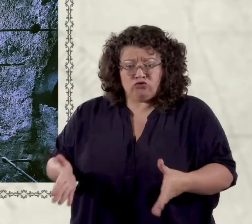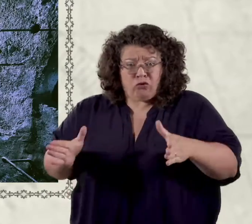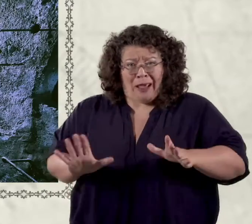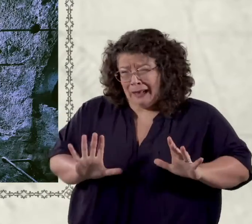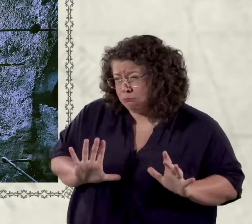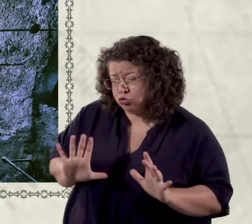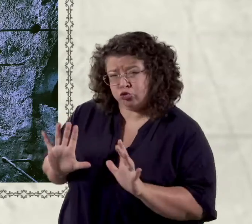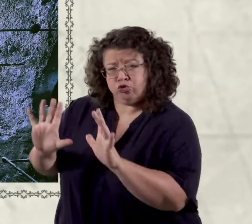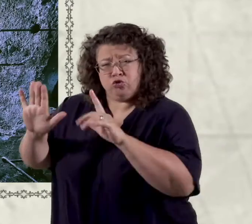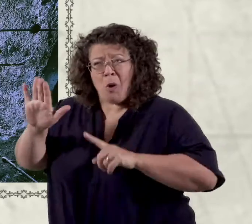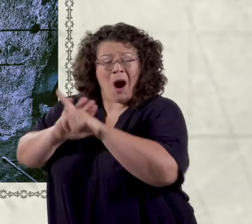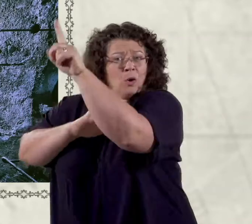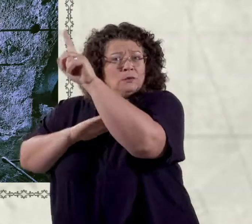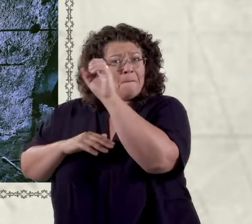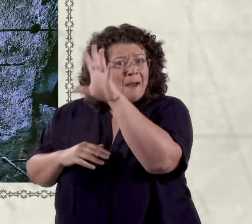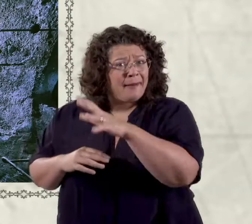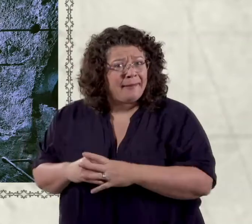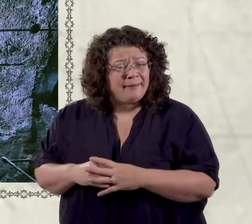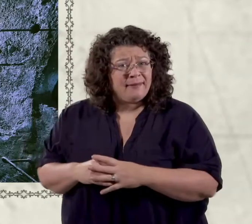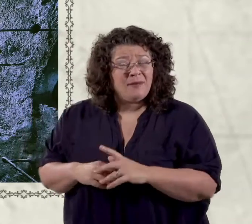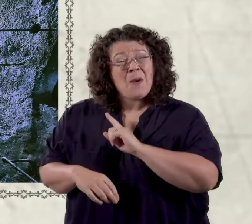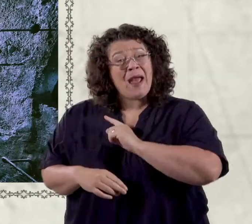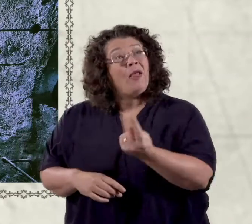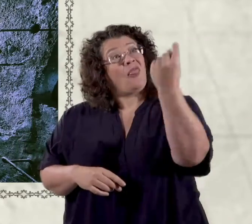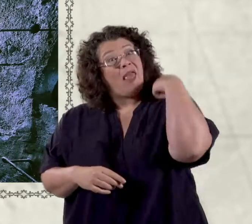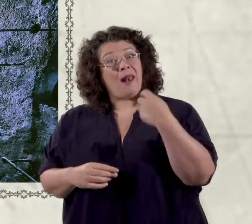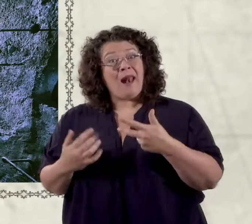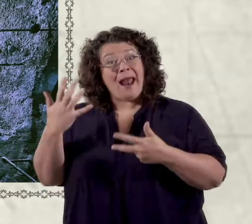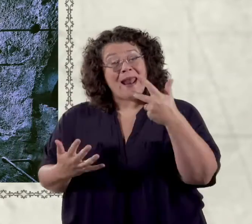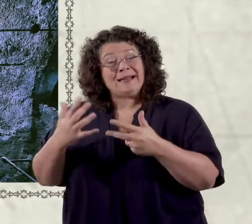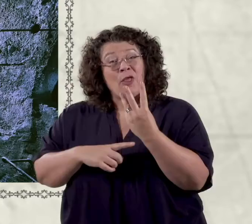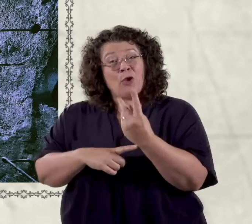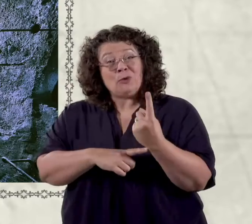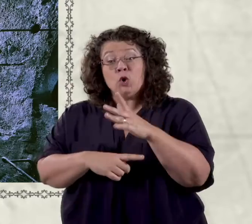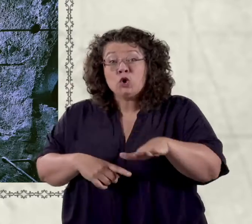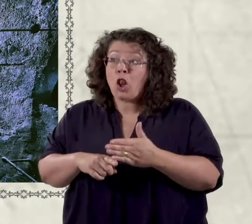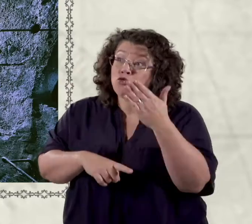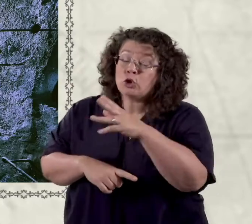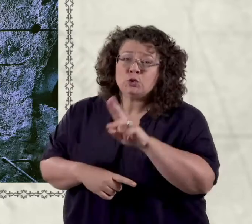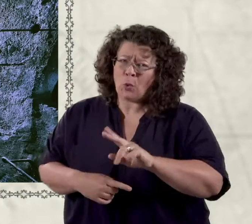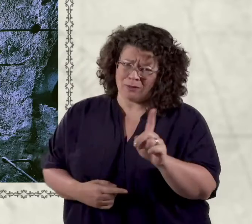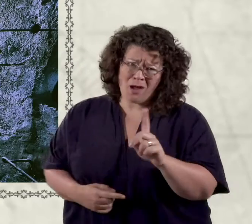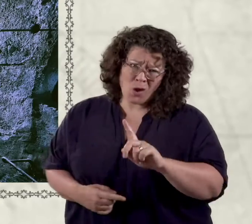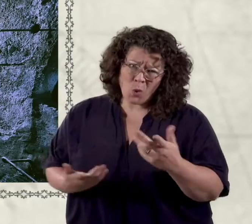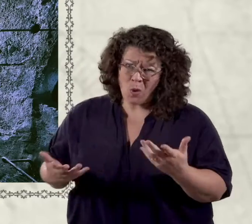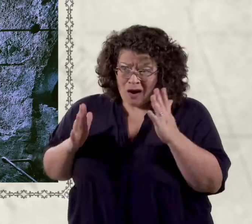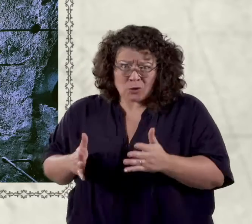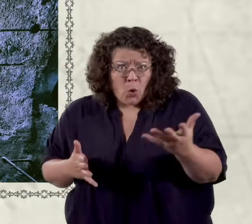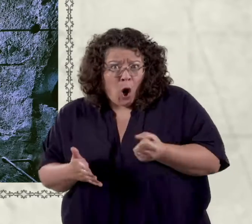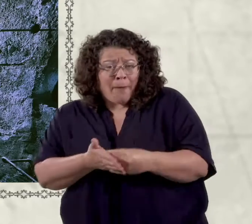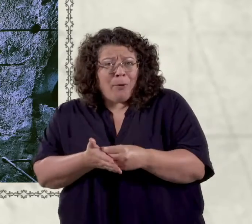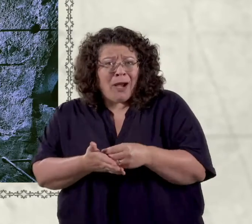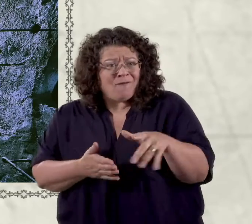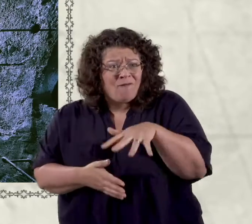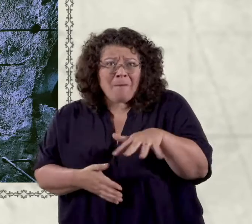pwll. Rhaid cofio, oedd plant ddim yn cael mynd i'r ysgol nôl yn 1831. Oedd rhaid nhw gweithio i